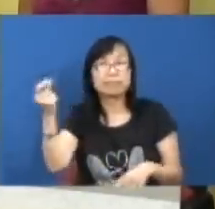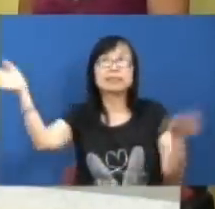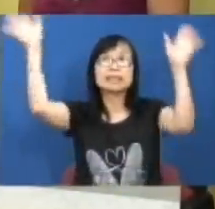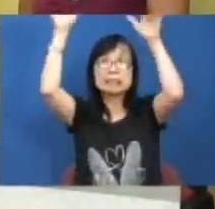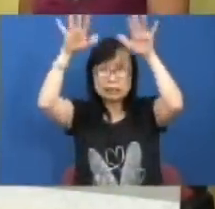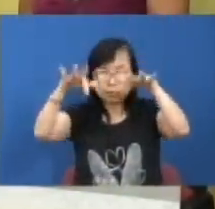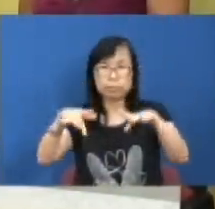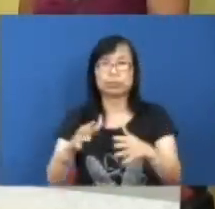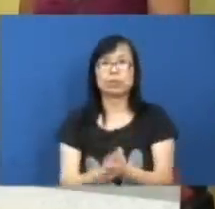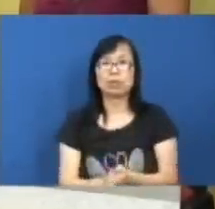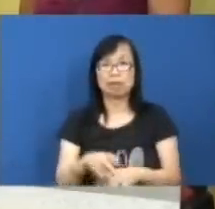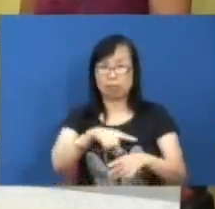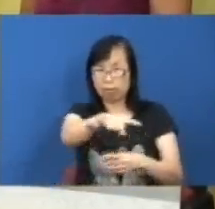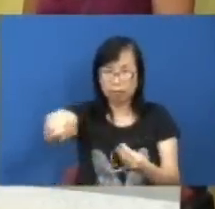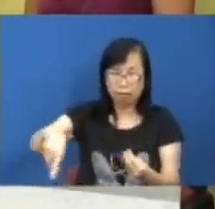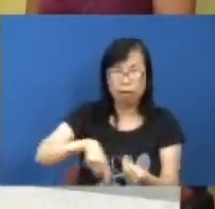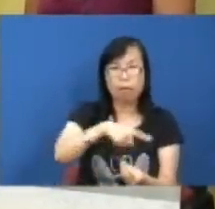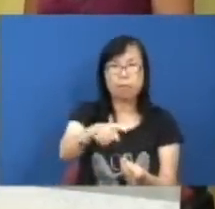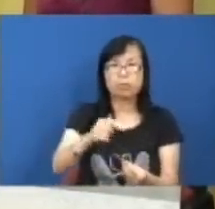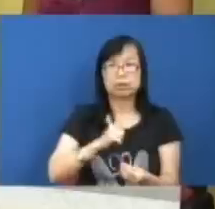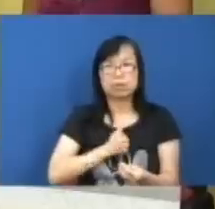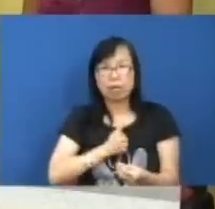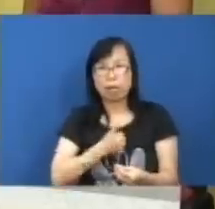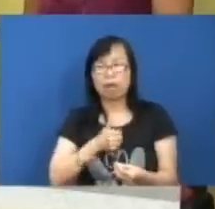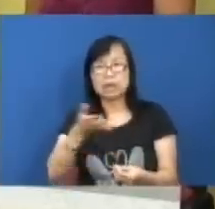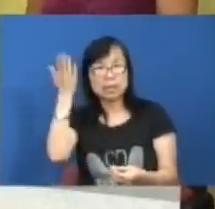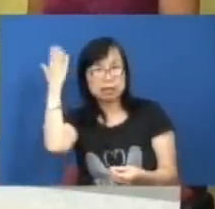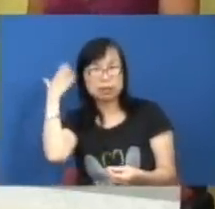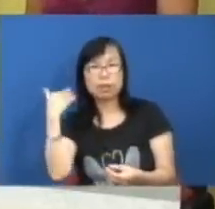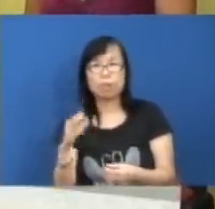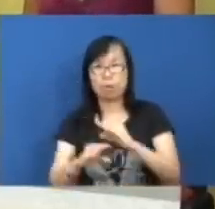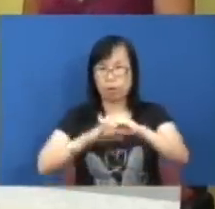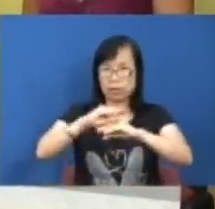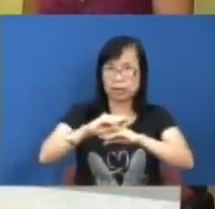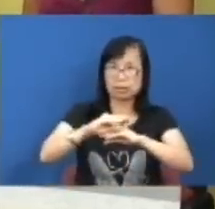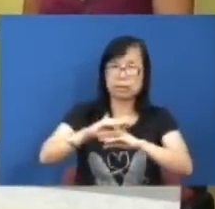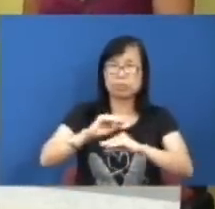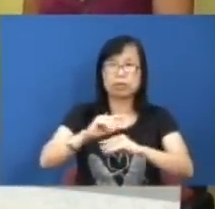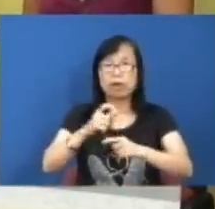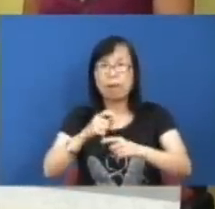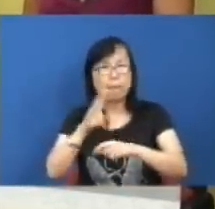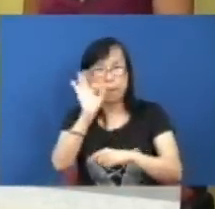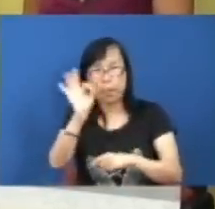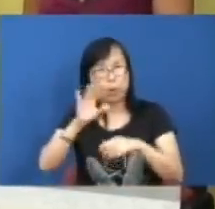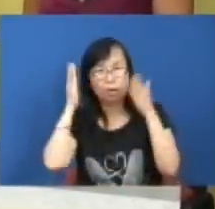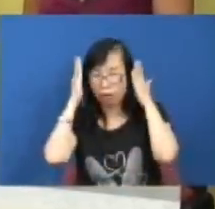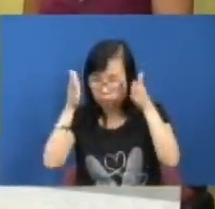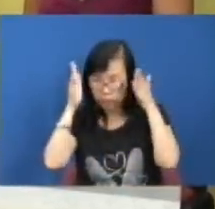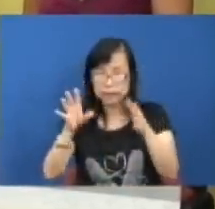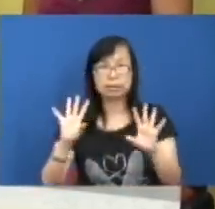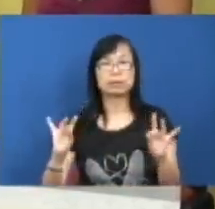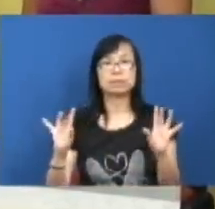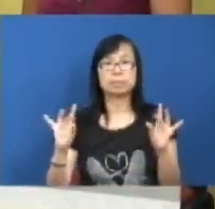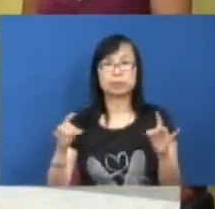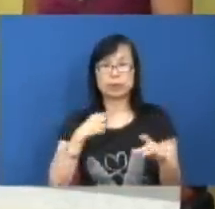令到地盤施工嘅隊伍都束手無策。係 咯。 咁好多時以往咧承建商都唔多太留意嗰個牆底個濕度嗰